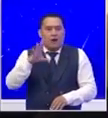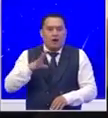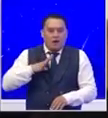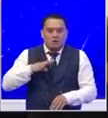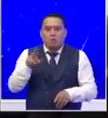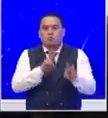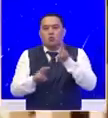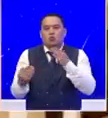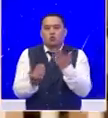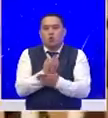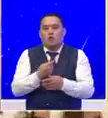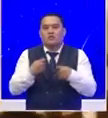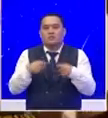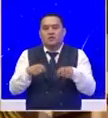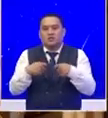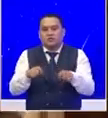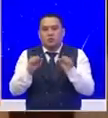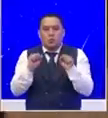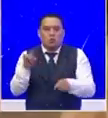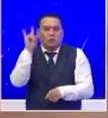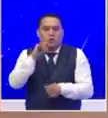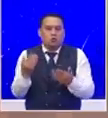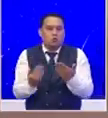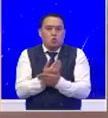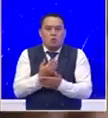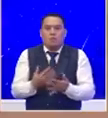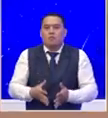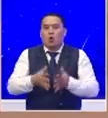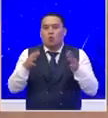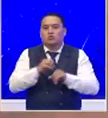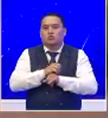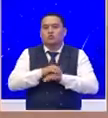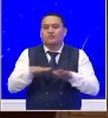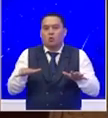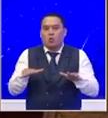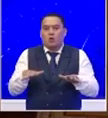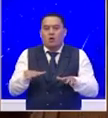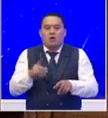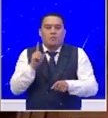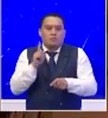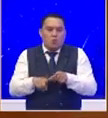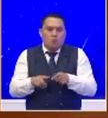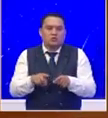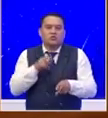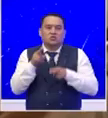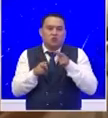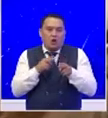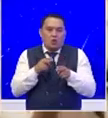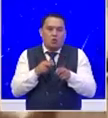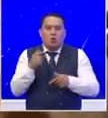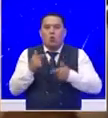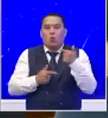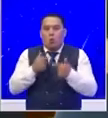для поиска новых рынков сбыта. У современной мультипликации широкая аудитория. Зачастую указывают критики, именно